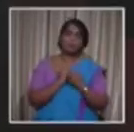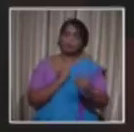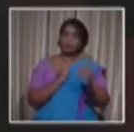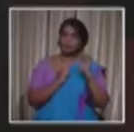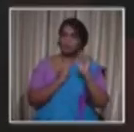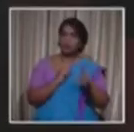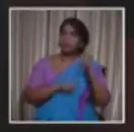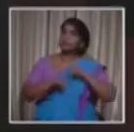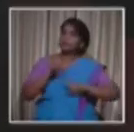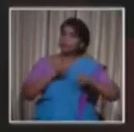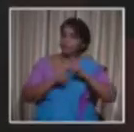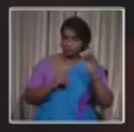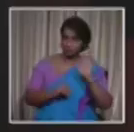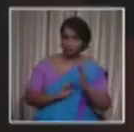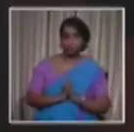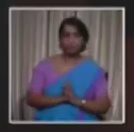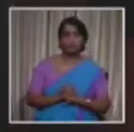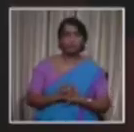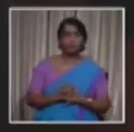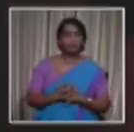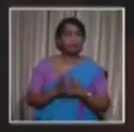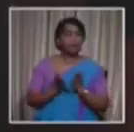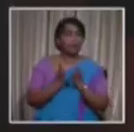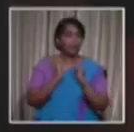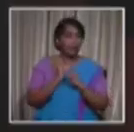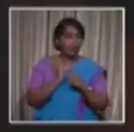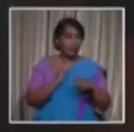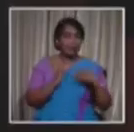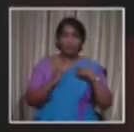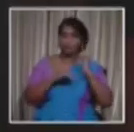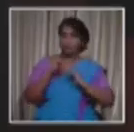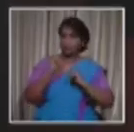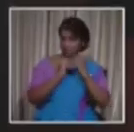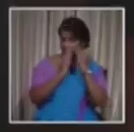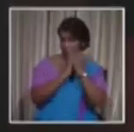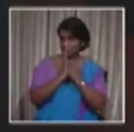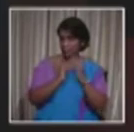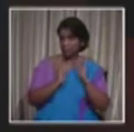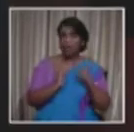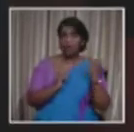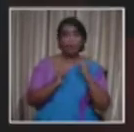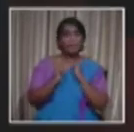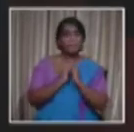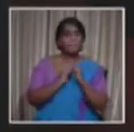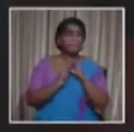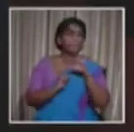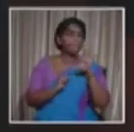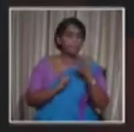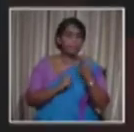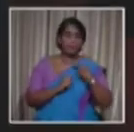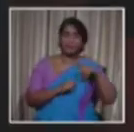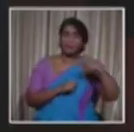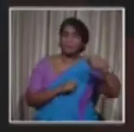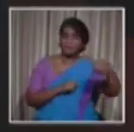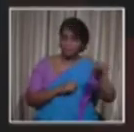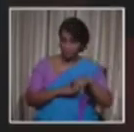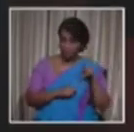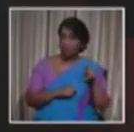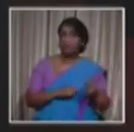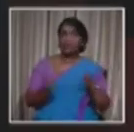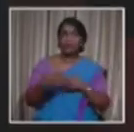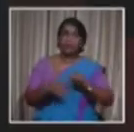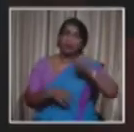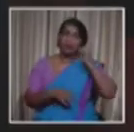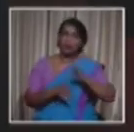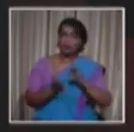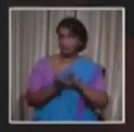පිළිබඳ සාකච්ඡා කරමින් පවතිනවා ඉන්දියානු ණය යෝජනා ක්‍රමයේ යටතේ නව බස් රථ 500ක් මිලදී ගැනීම සඳහා කැබිනට්